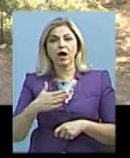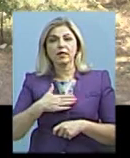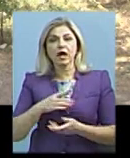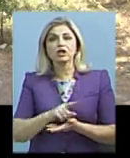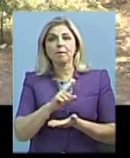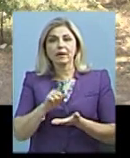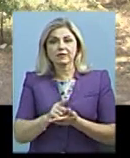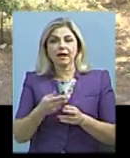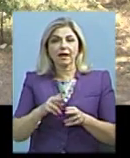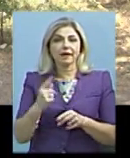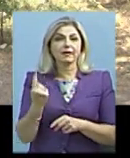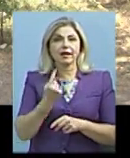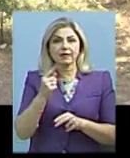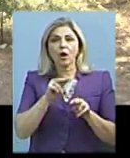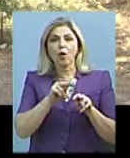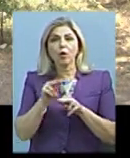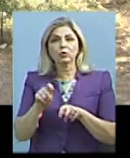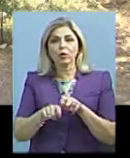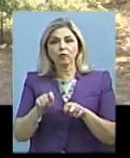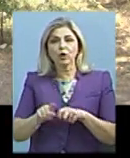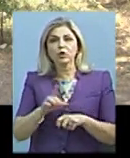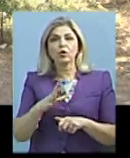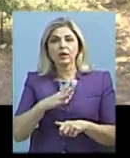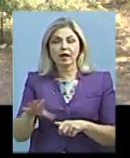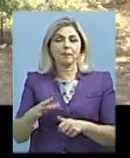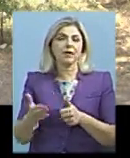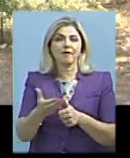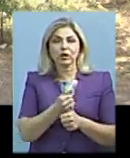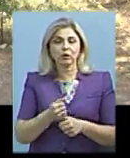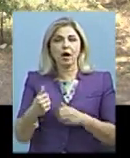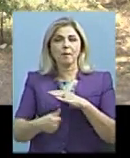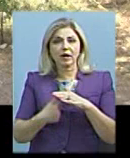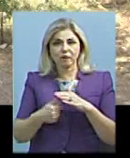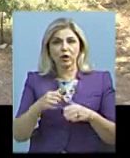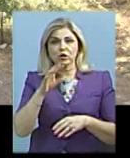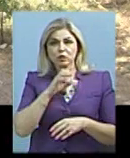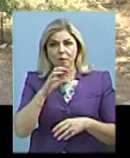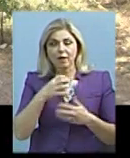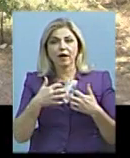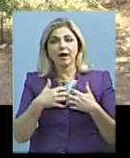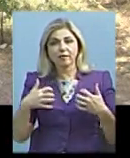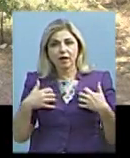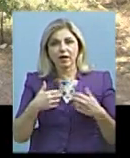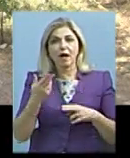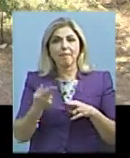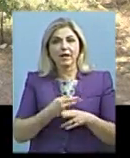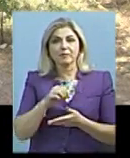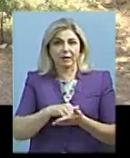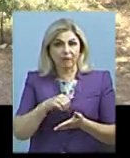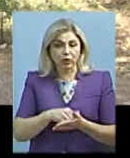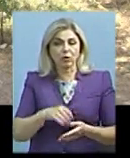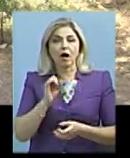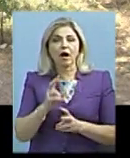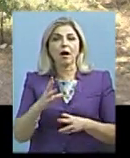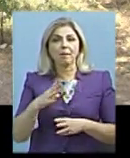тут – це єдине – контролювати, щоб не було відлову безпритульних тварин без приводу. І не було їх знищення без приводу, як